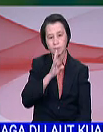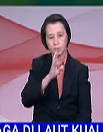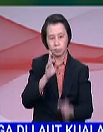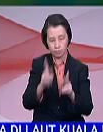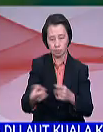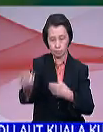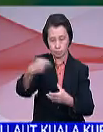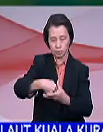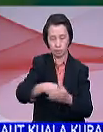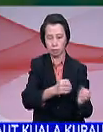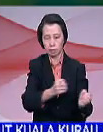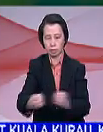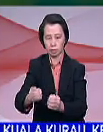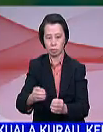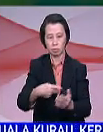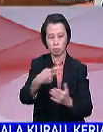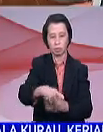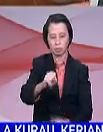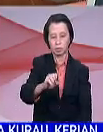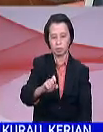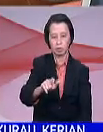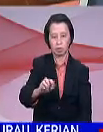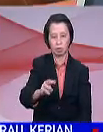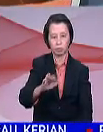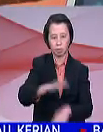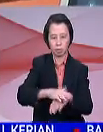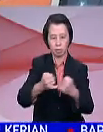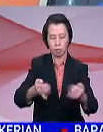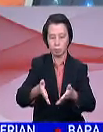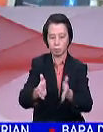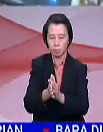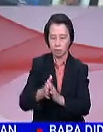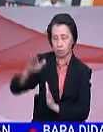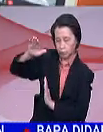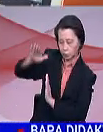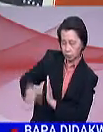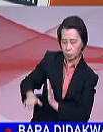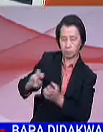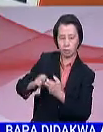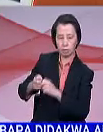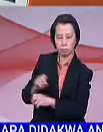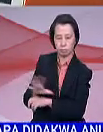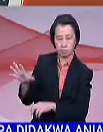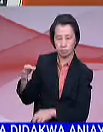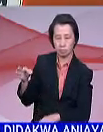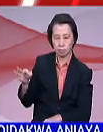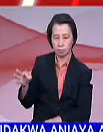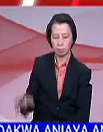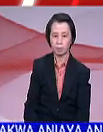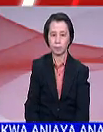turut sama menganjurkan program selawat dalam talian bagi bersama menentang musibah COVID-19.